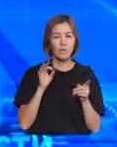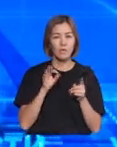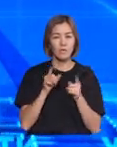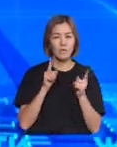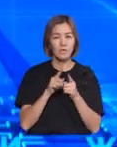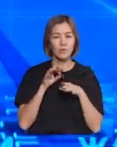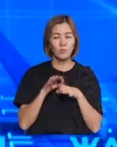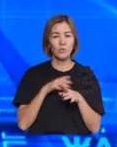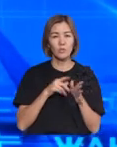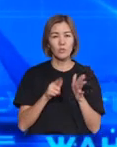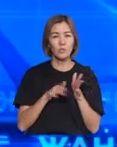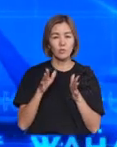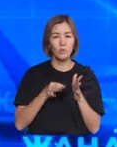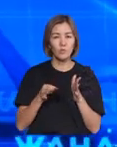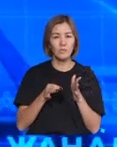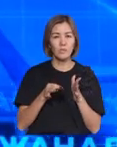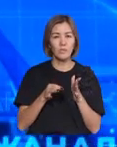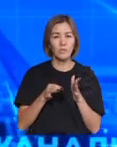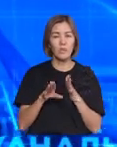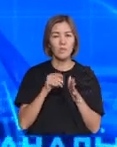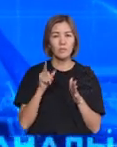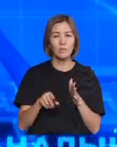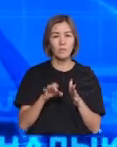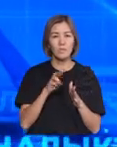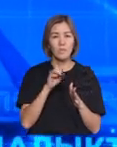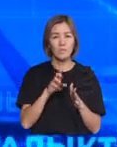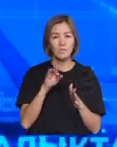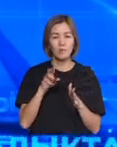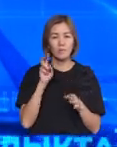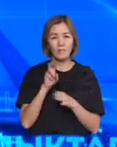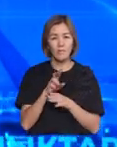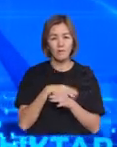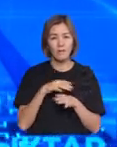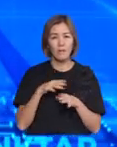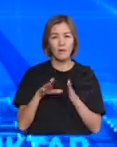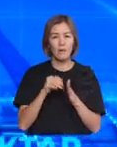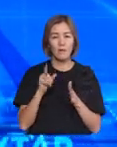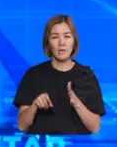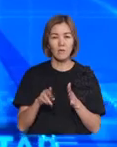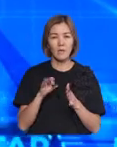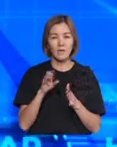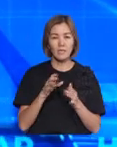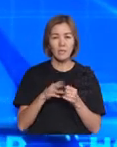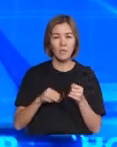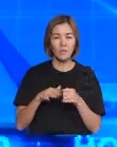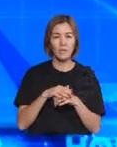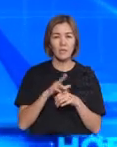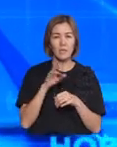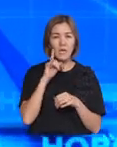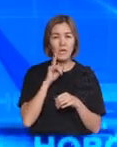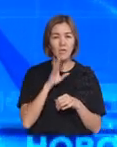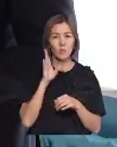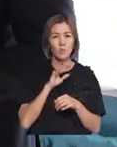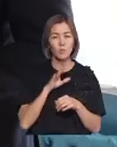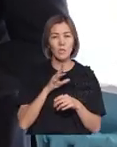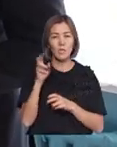өткізді. Жетісу облысына парламент мәжілісінің депутаты Анас Баққожаев келді. Халық қалаулысы Қаратал ауданының қазсушар кәсіпорнының